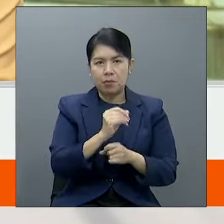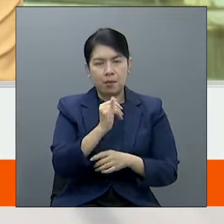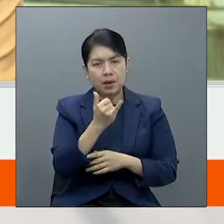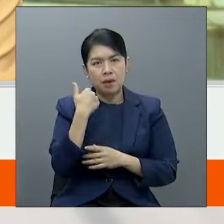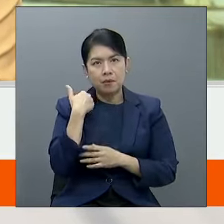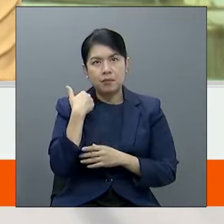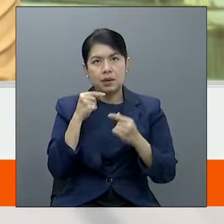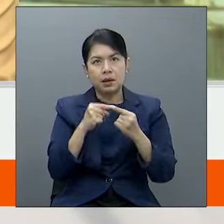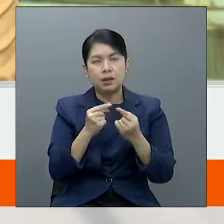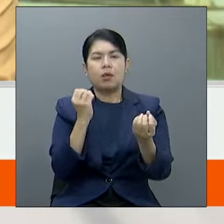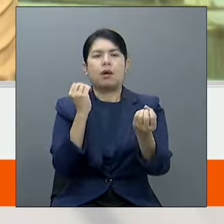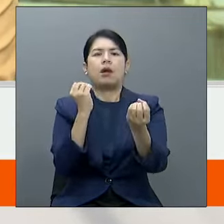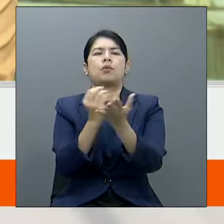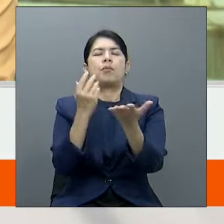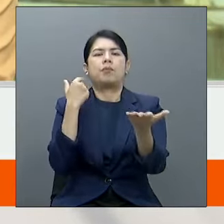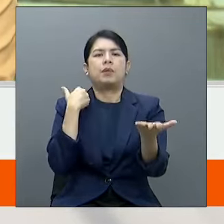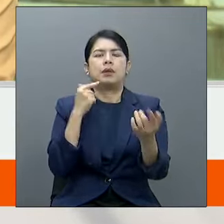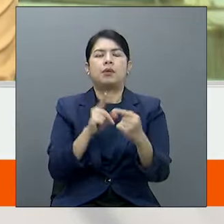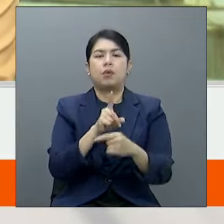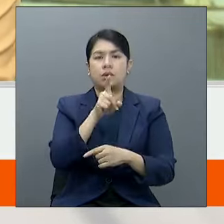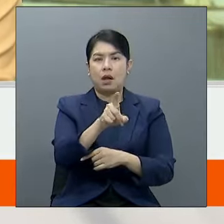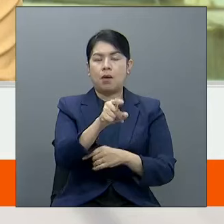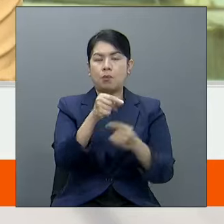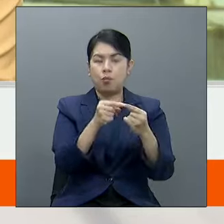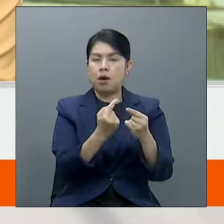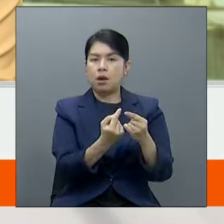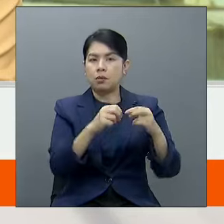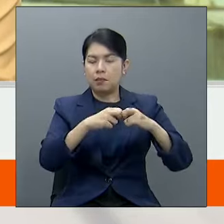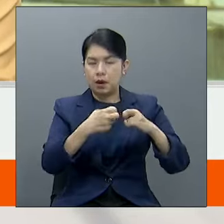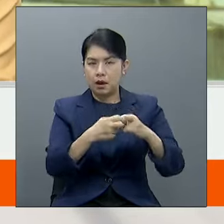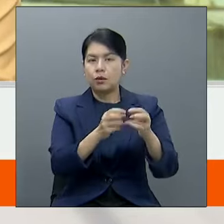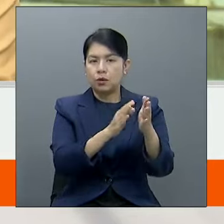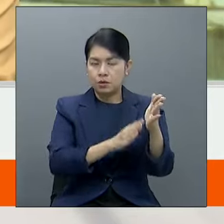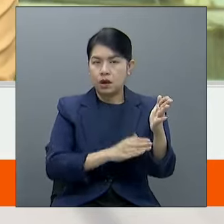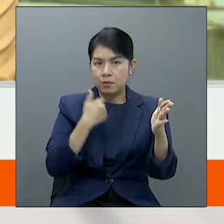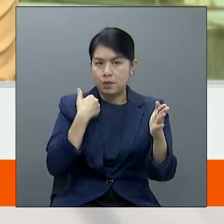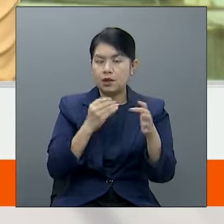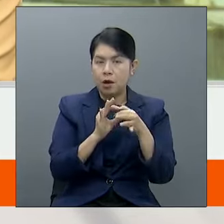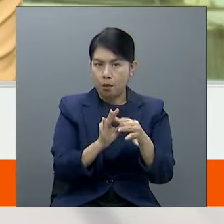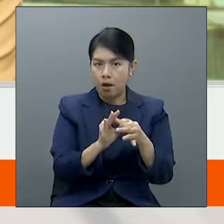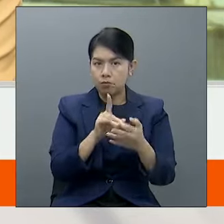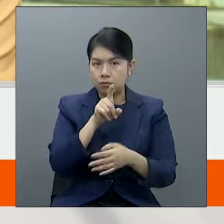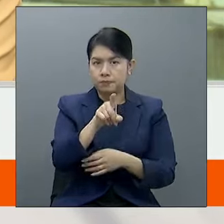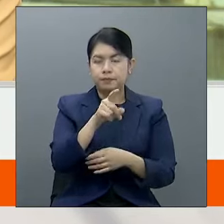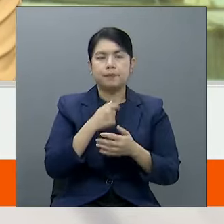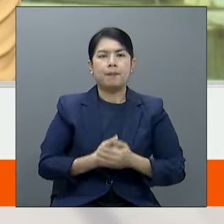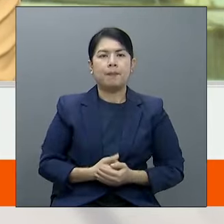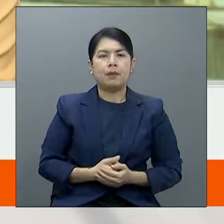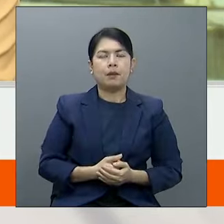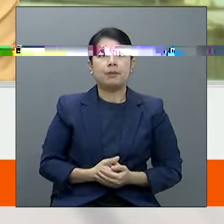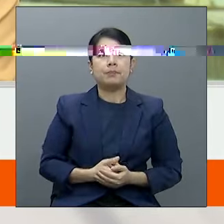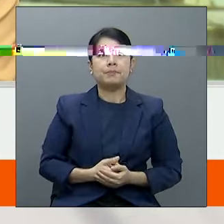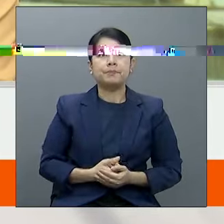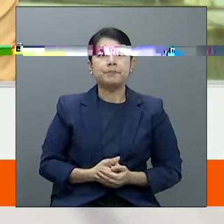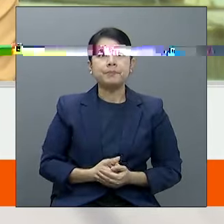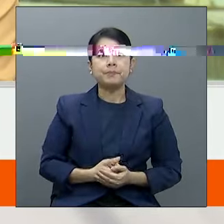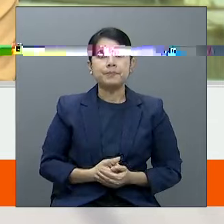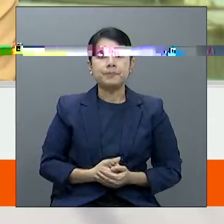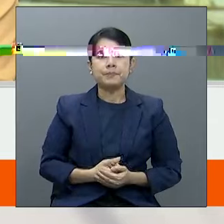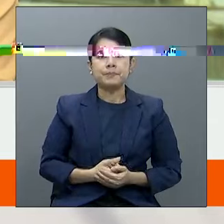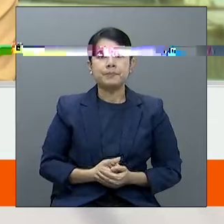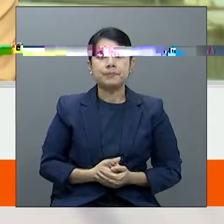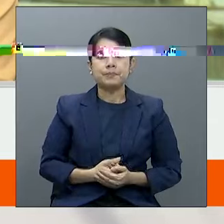ต่อบางโครงการได้อันนี้มันเป็นหนึ่งในคำอธิบายว่าทำให้เกิดการล่าช้าในการก่อสร้างได้หรือเปล่าคะอาจารย ์ผม